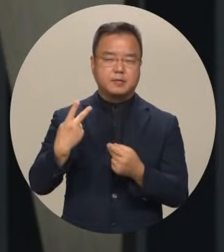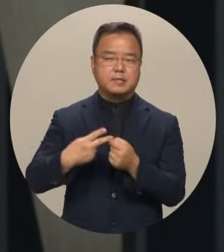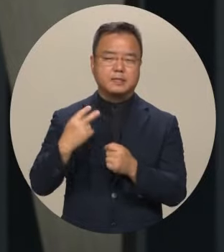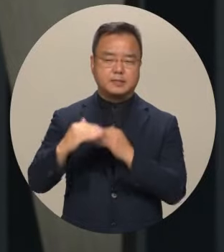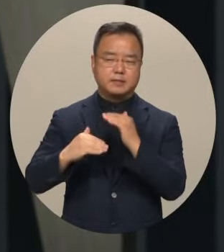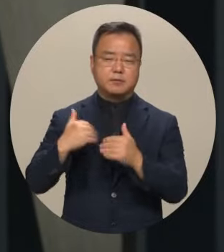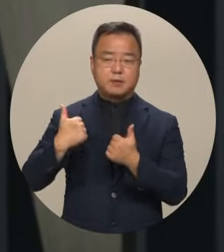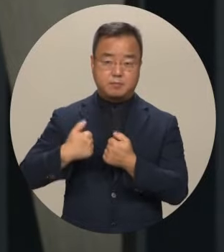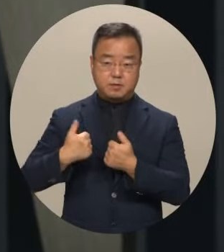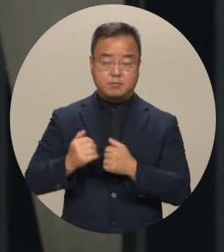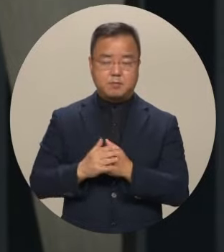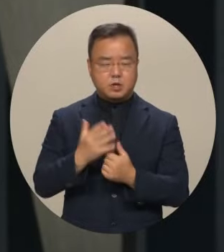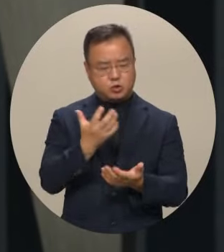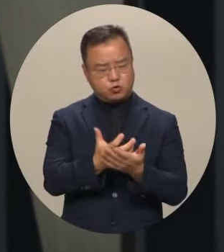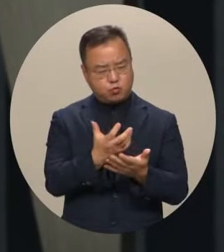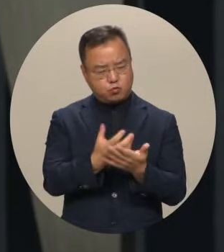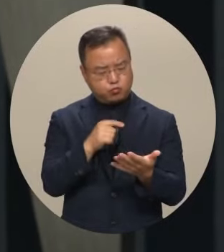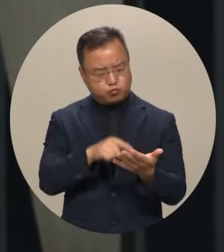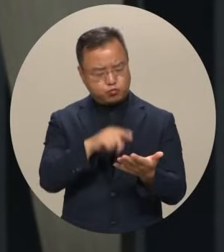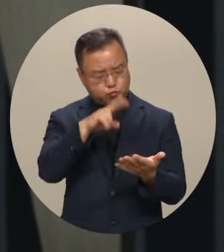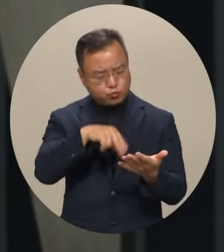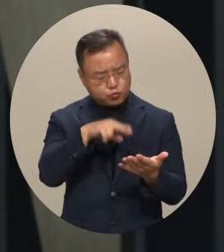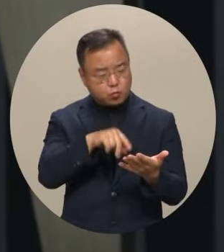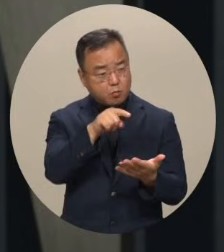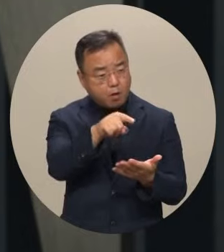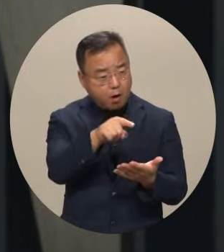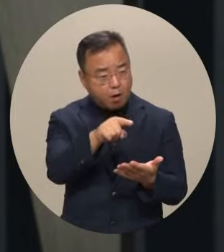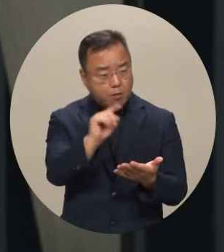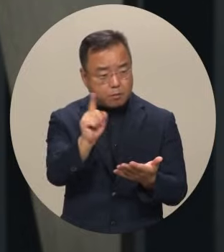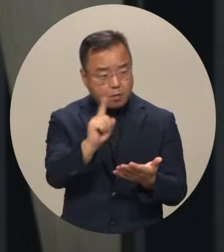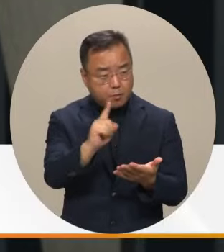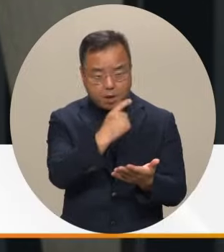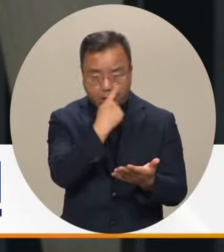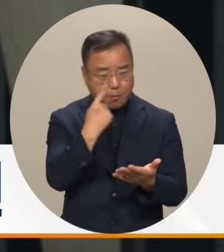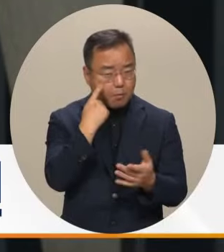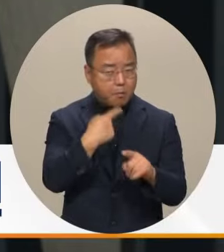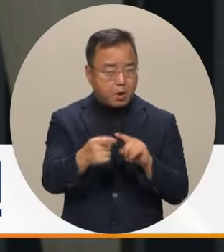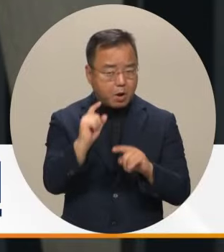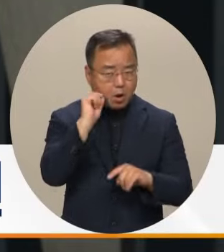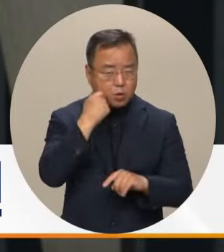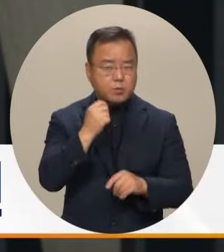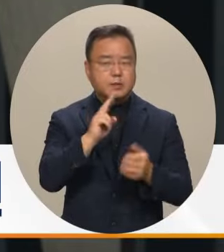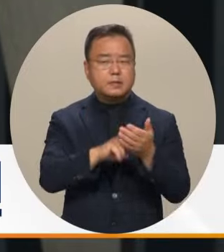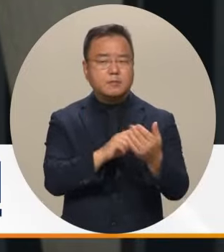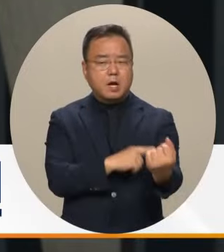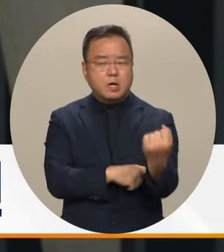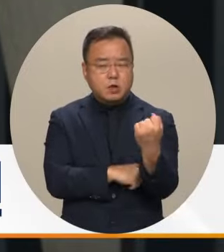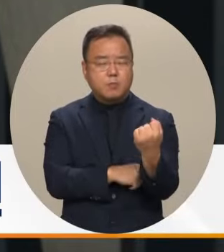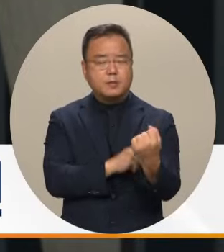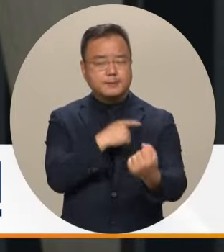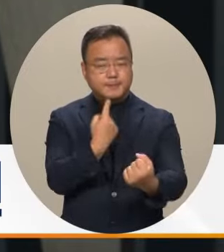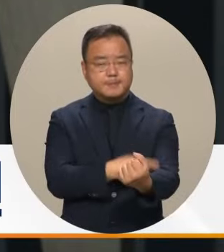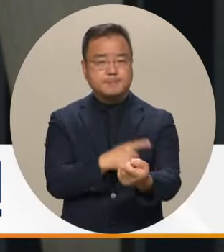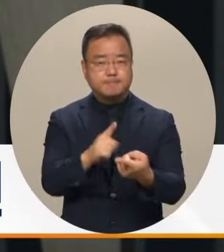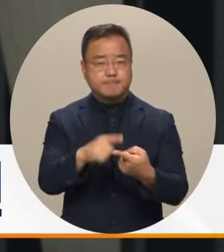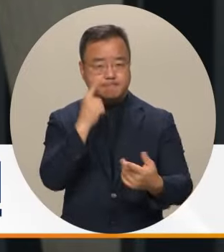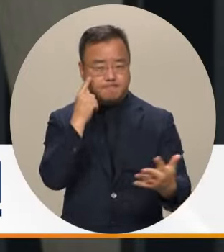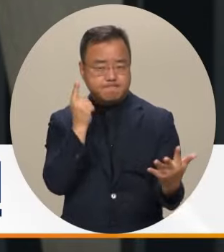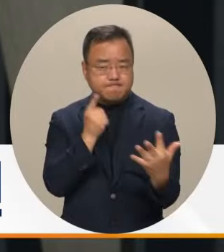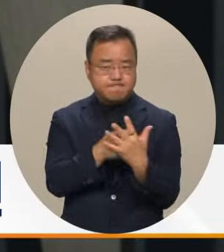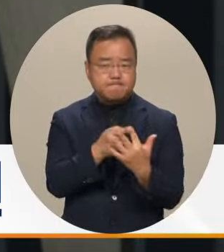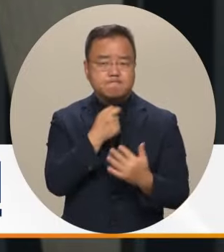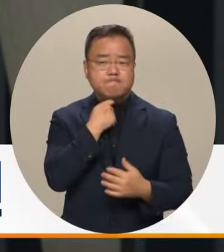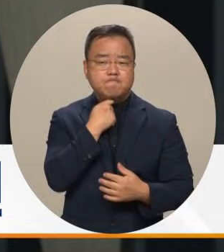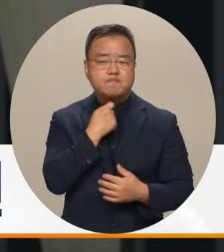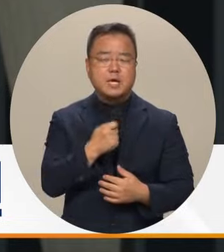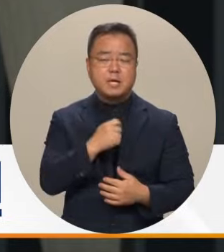서류로는 확인할 수 없었던 우리 학생들 의 영량 그다음에 잠재력까지 면접을 통해서 파악하고자 하는데 실제로